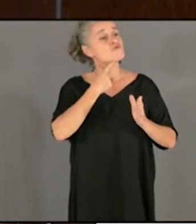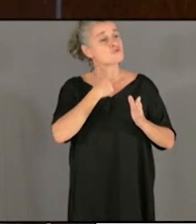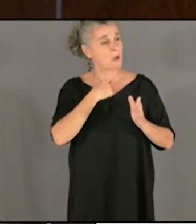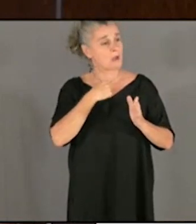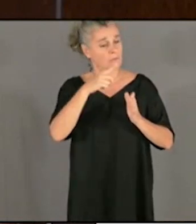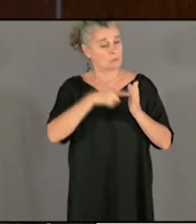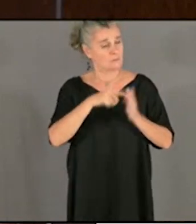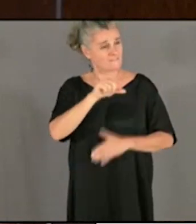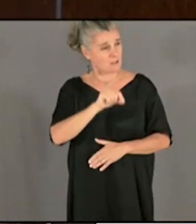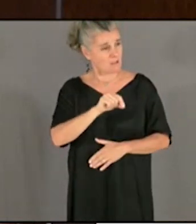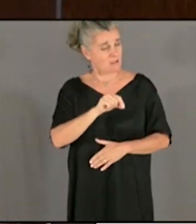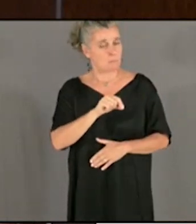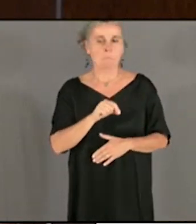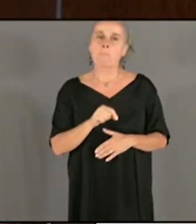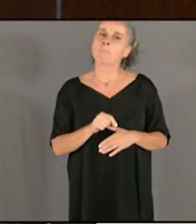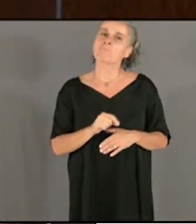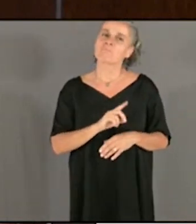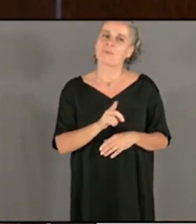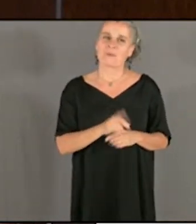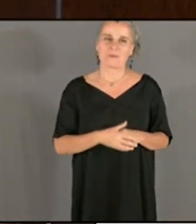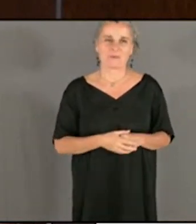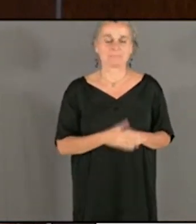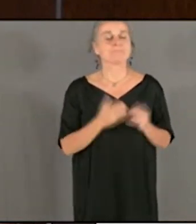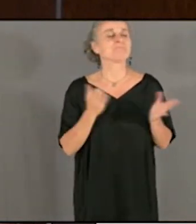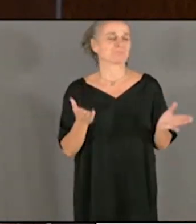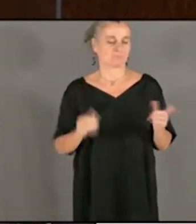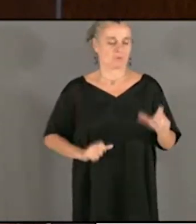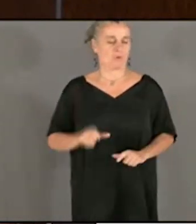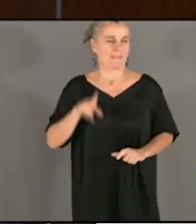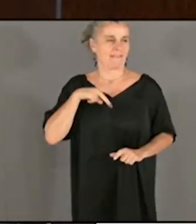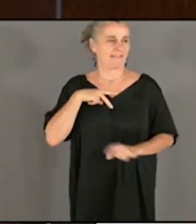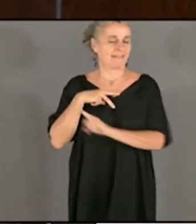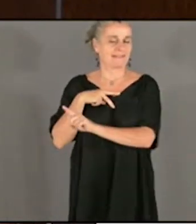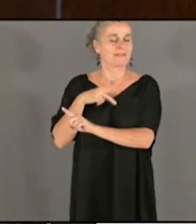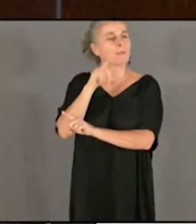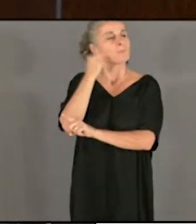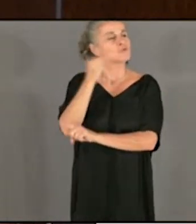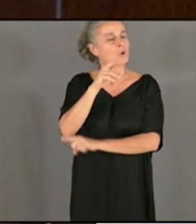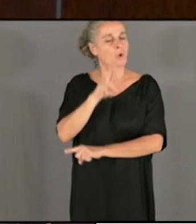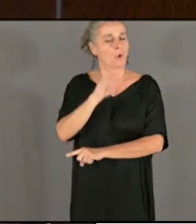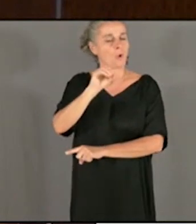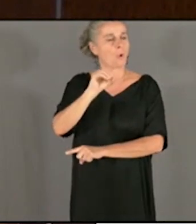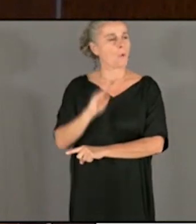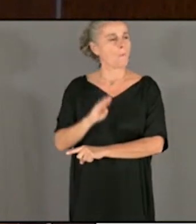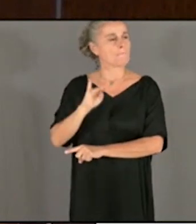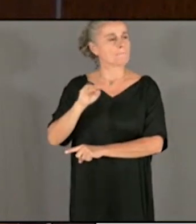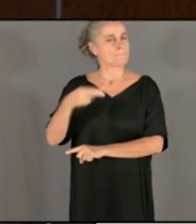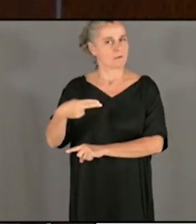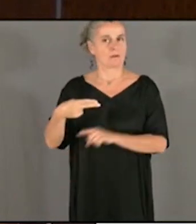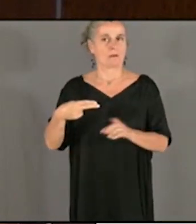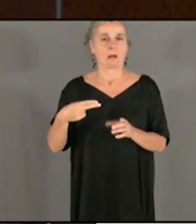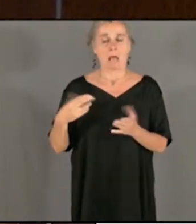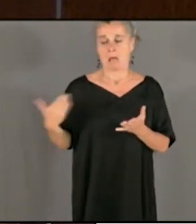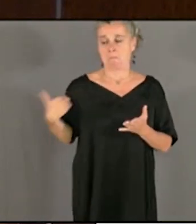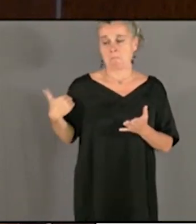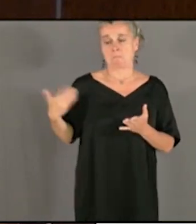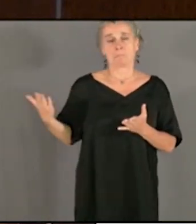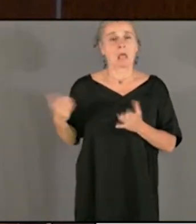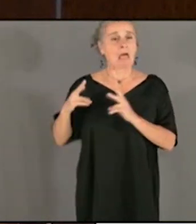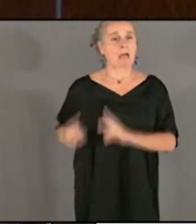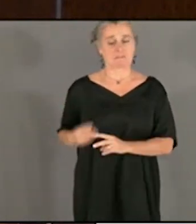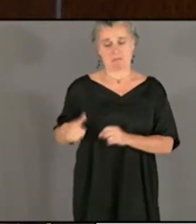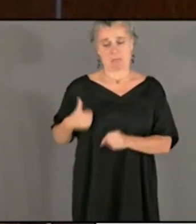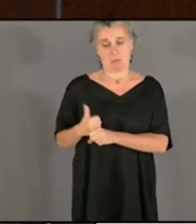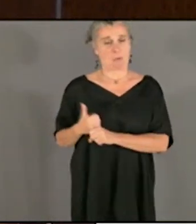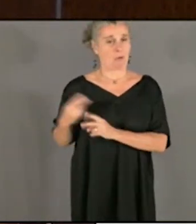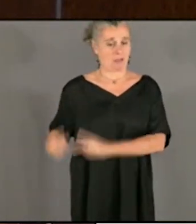Quand j'entends notre collègue, M. Robin, qui va peut-être me dire qu'il n'est là que depuis 1 an et qu'il ne peut pas porter sur ses épaules la